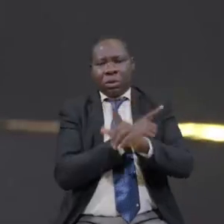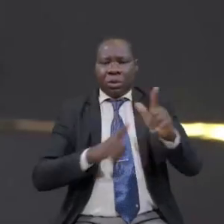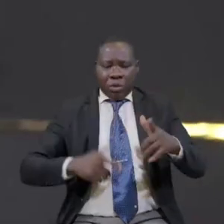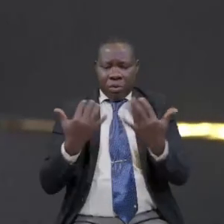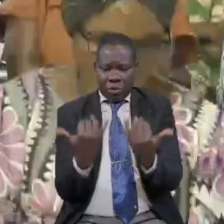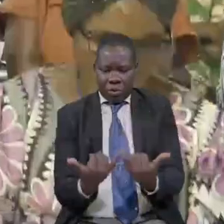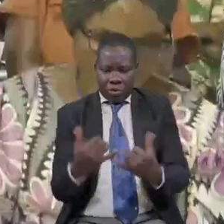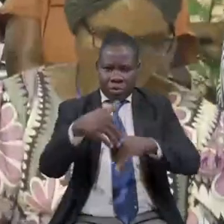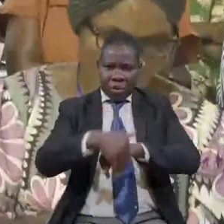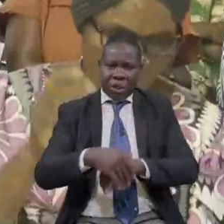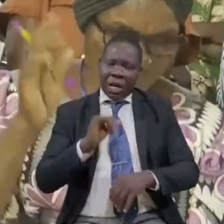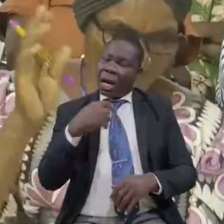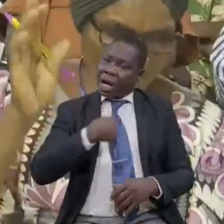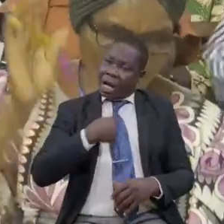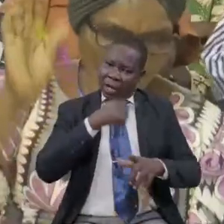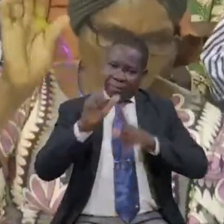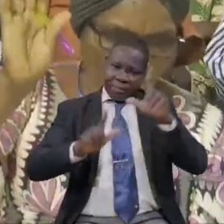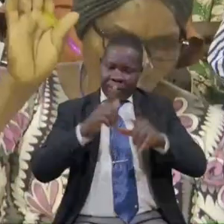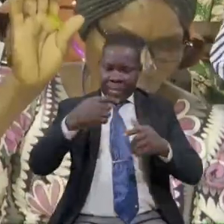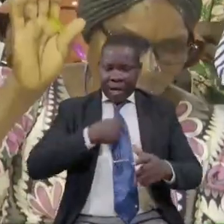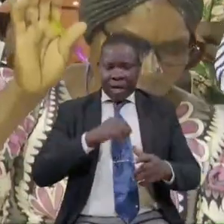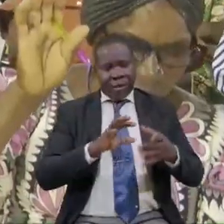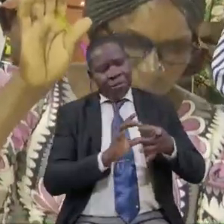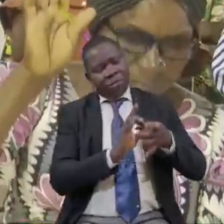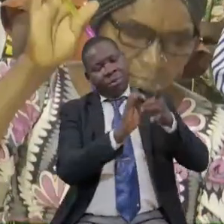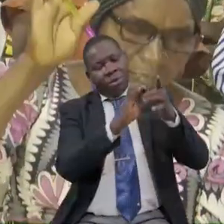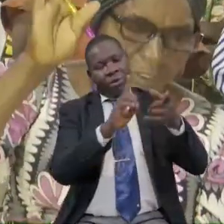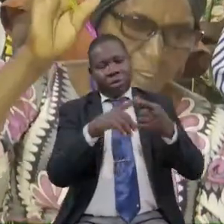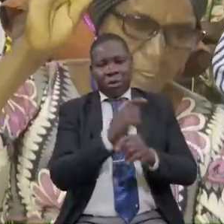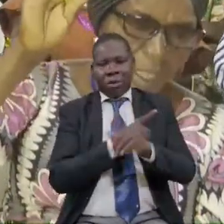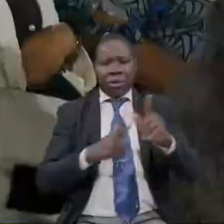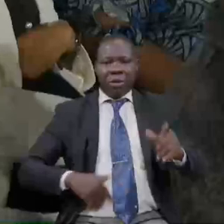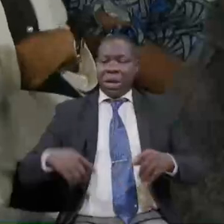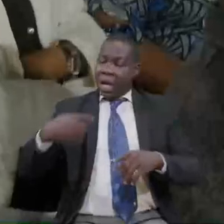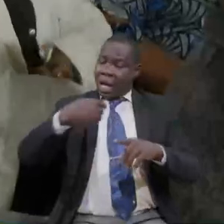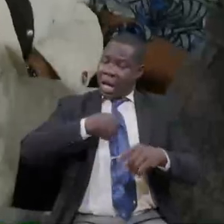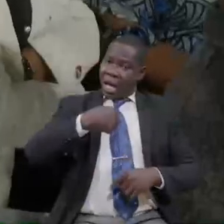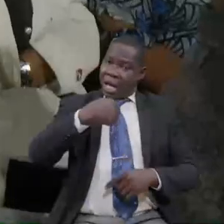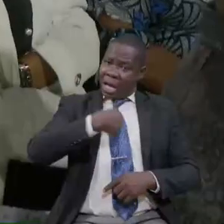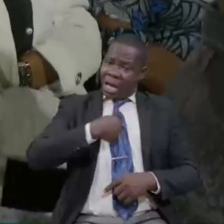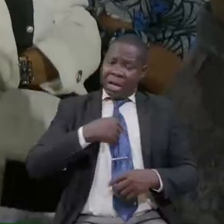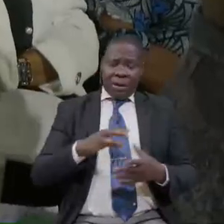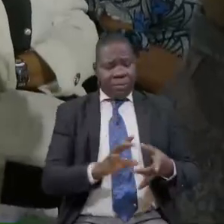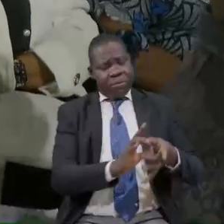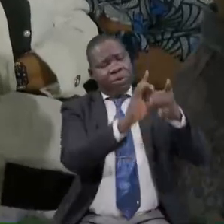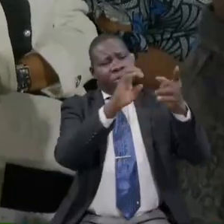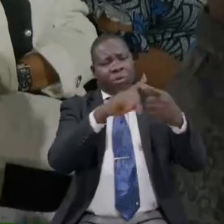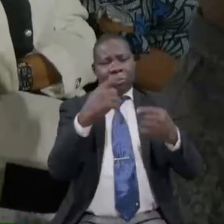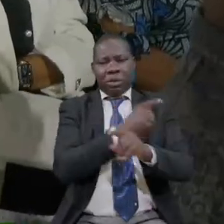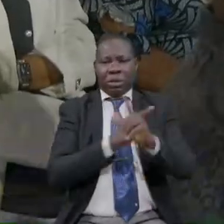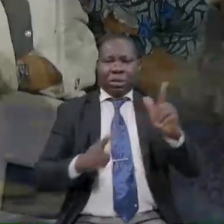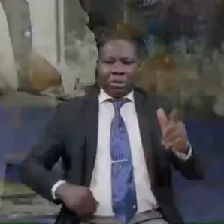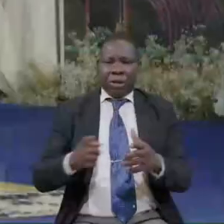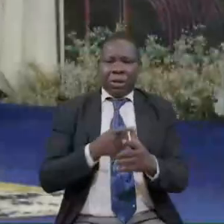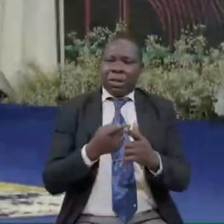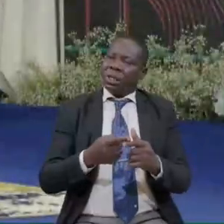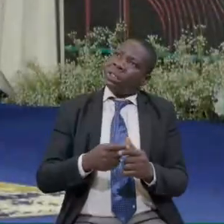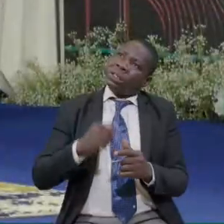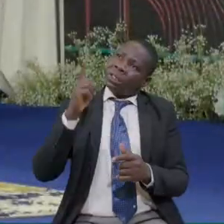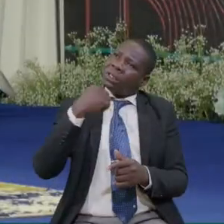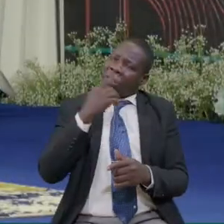Ce soir, j'appartiens au Seigneur. Moi, j'appartiens au Seigneur. Et puis, il dit que